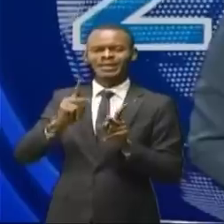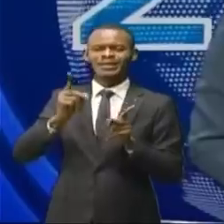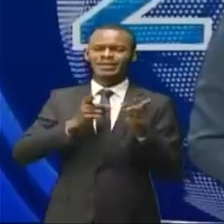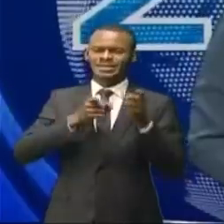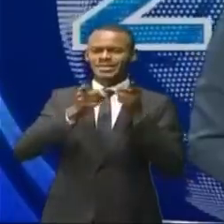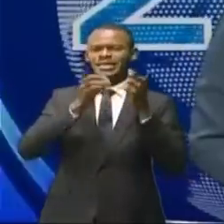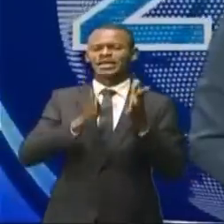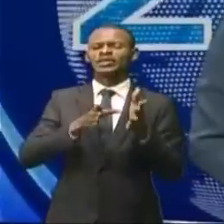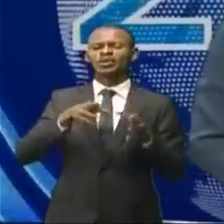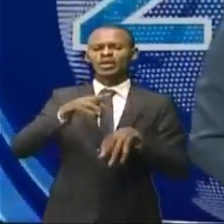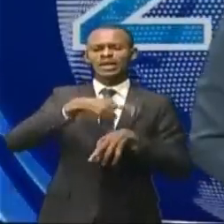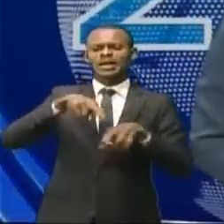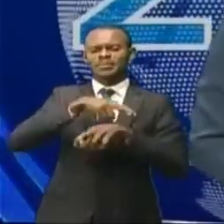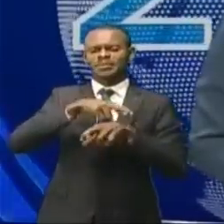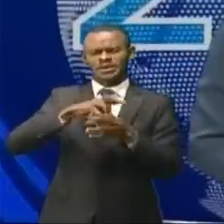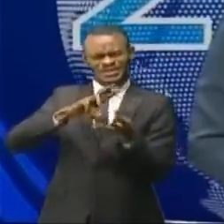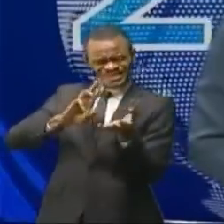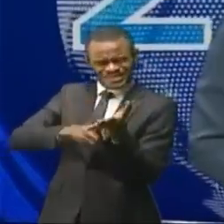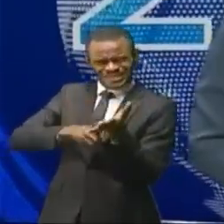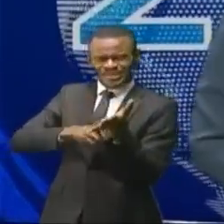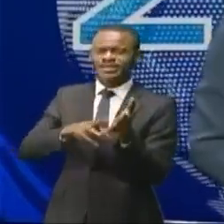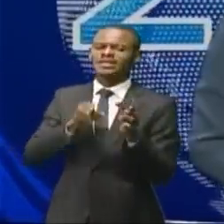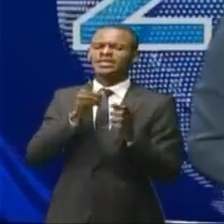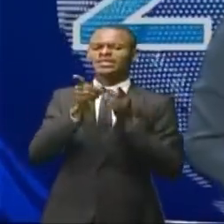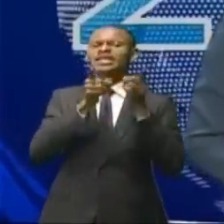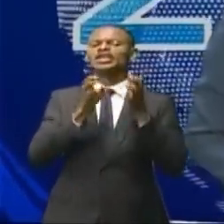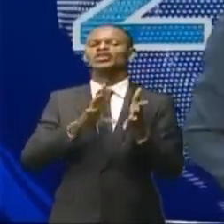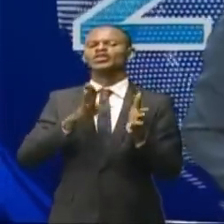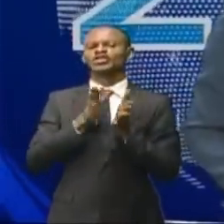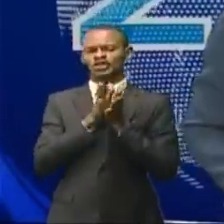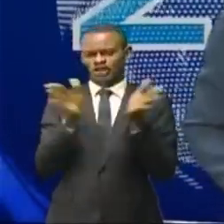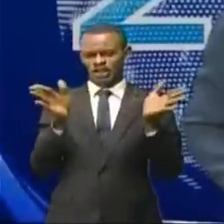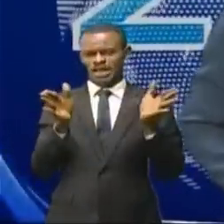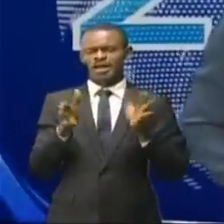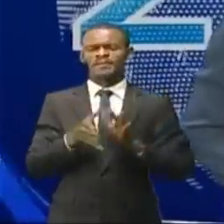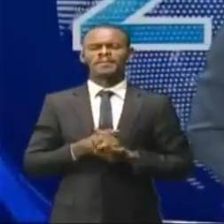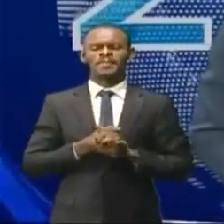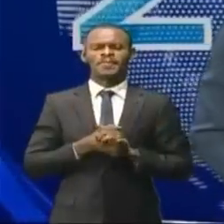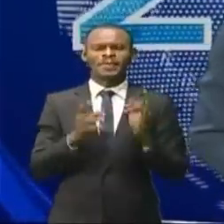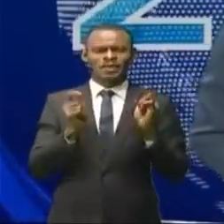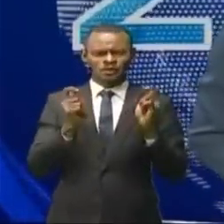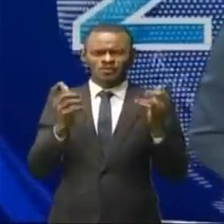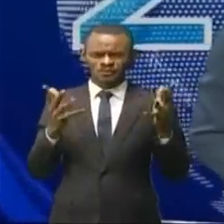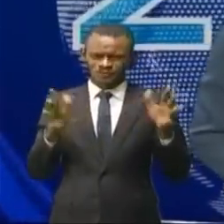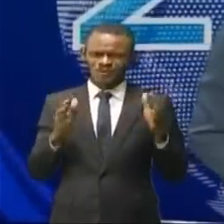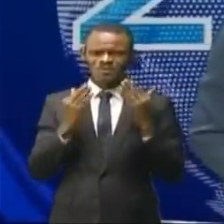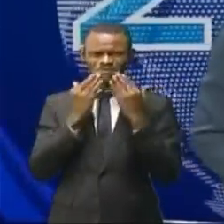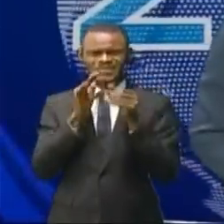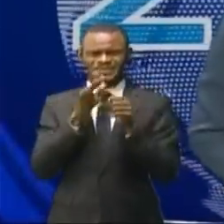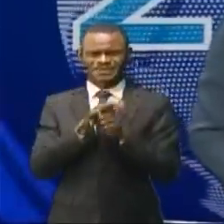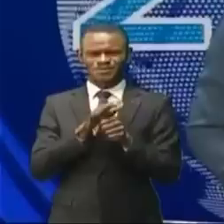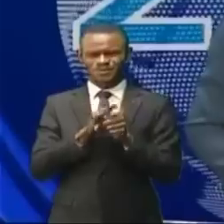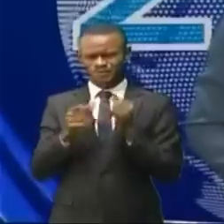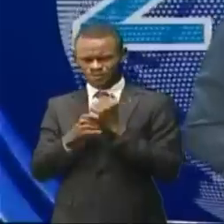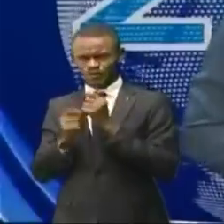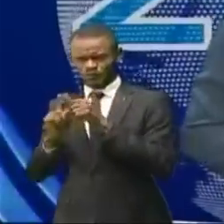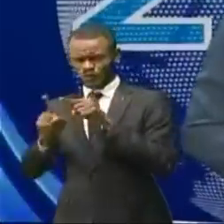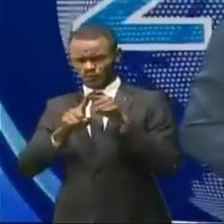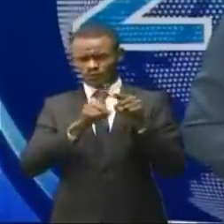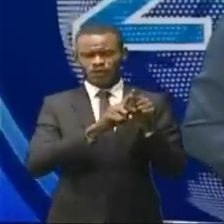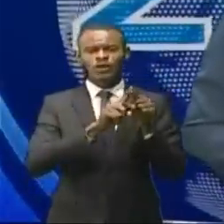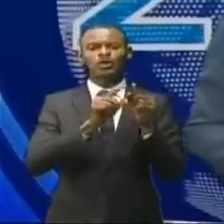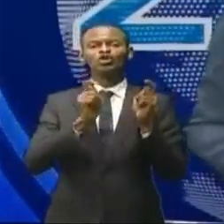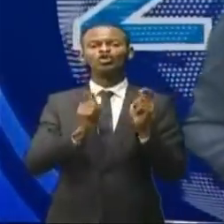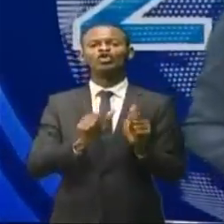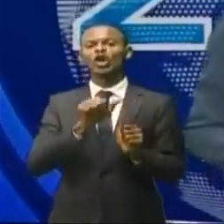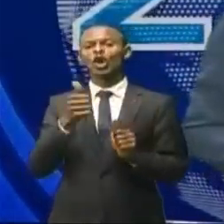signé juste des bâtiments directeur général face au journal merci de l'avoir suivi Josey à 23h